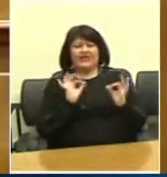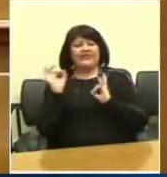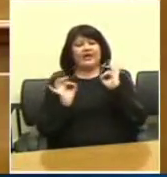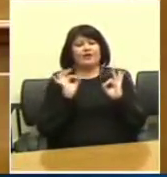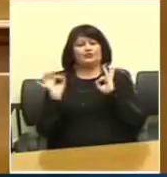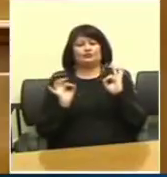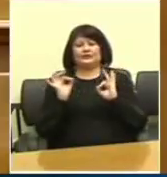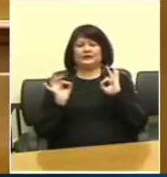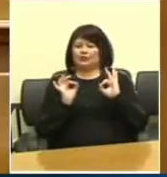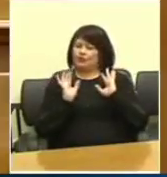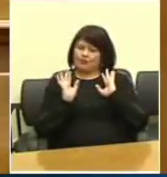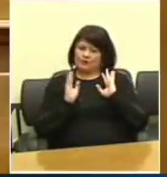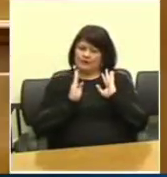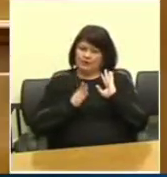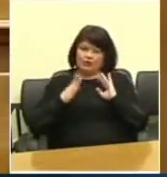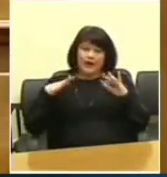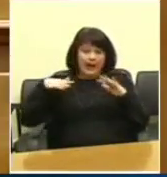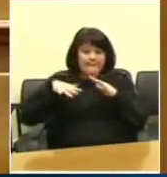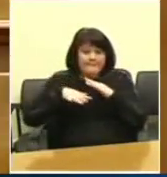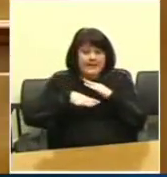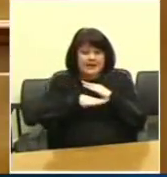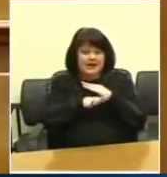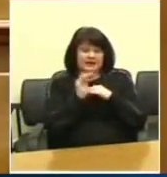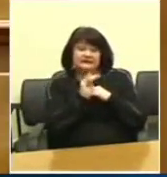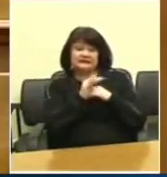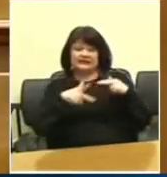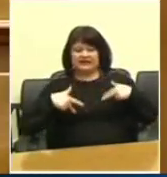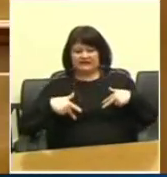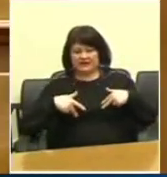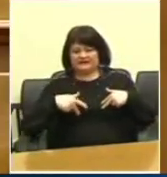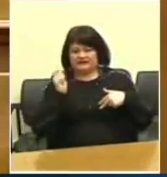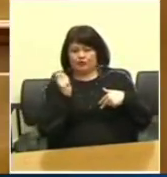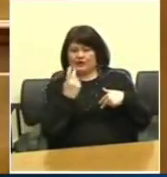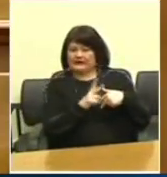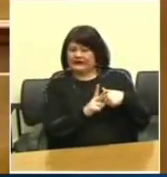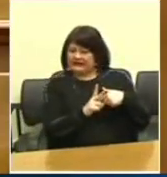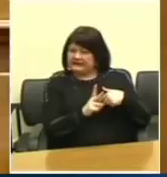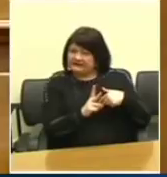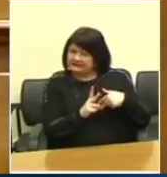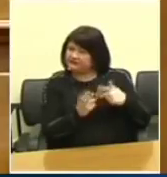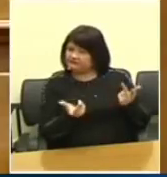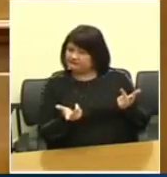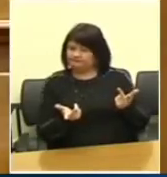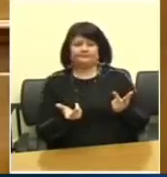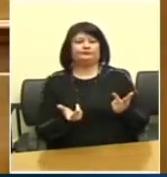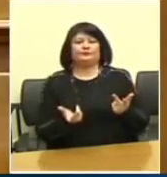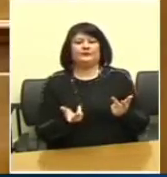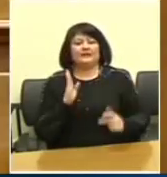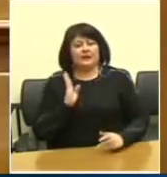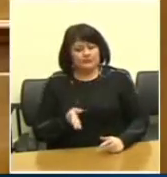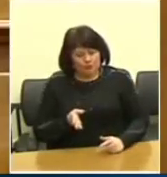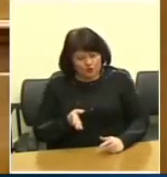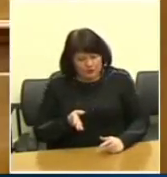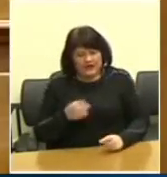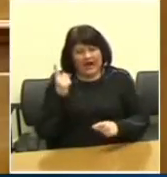θα μπορεί να επηρεάζει καθοριστικά την κυβερνητική πολιτική μέσω της καθιέρωσης και του